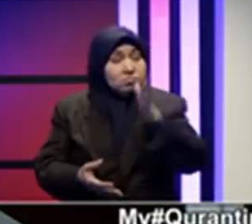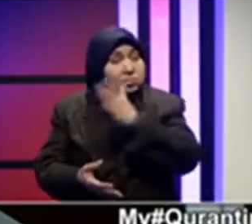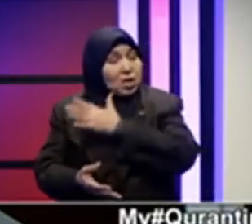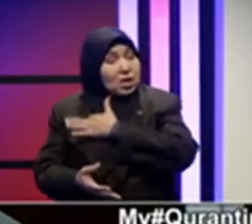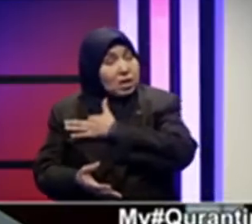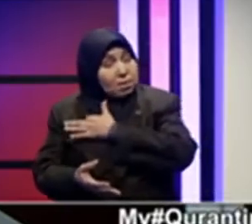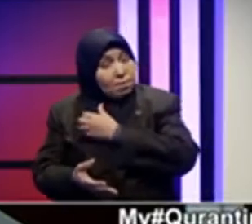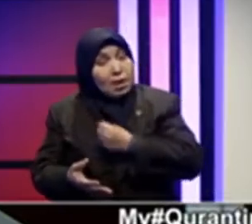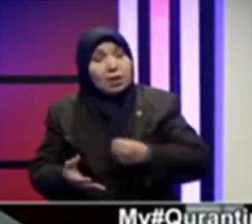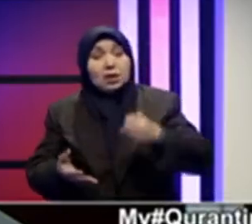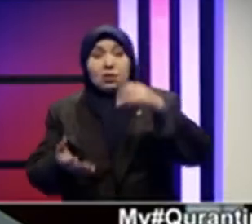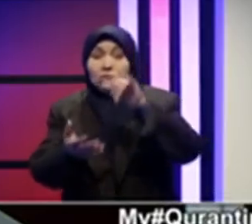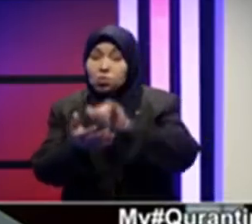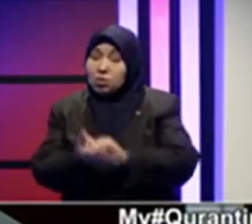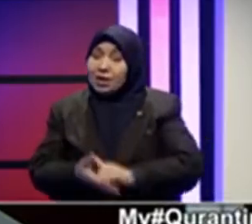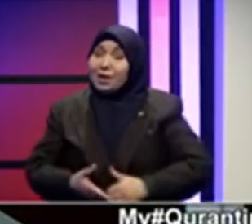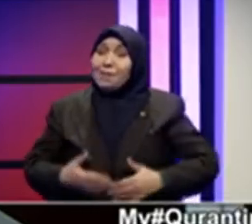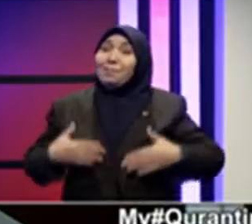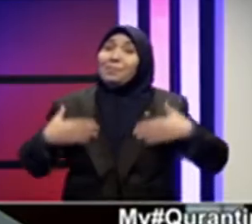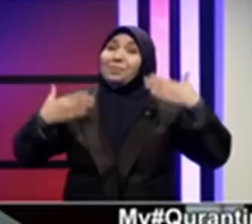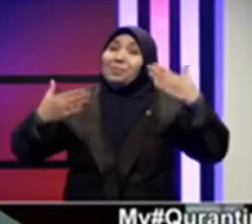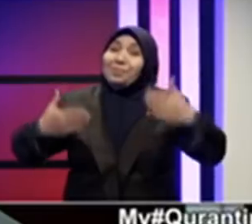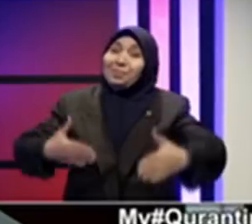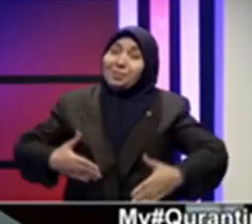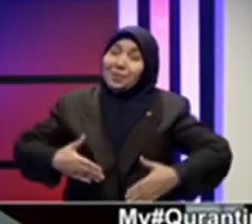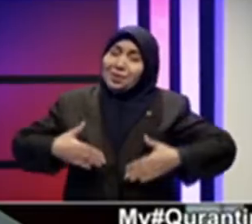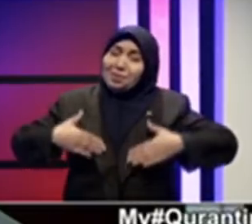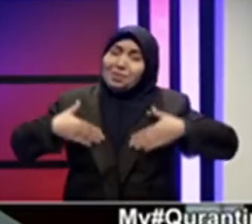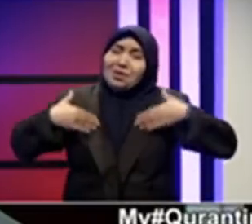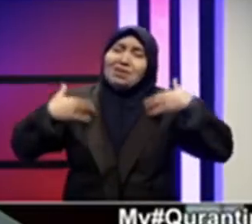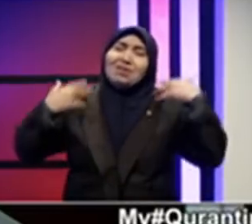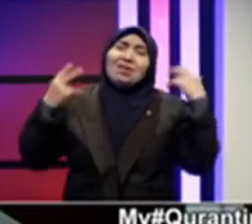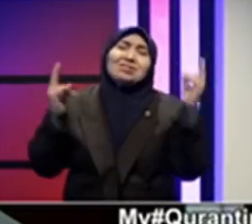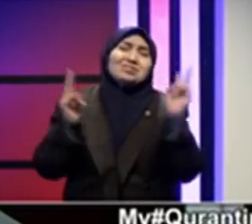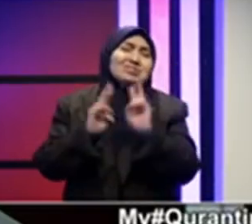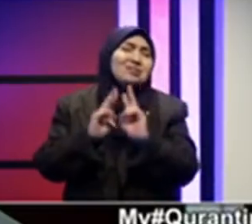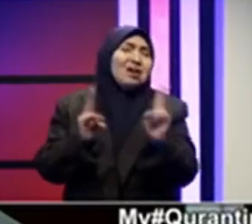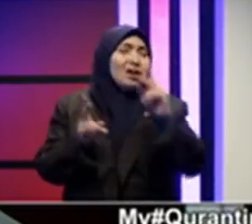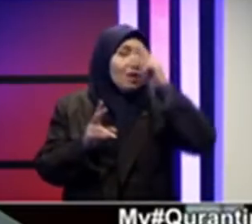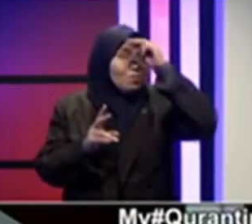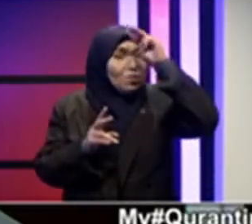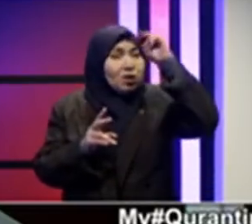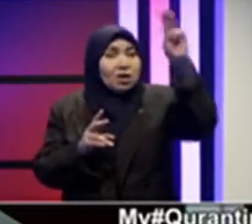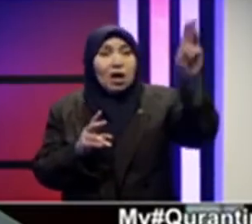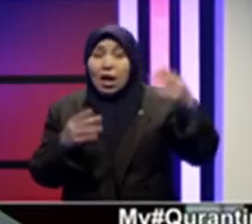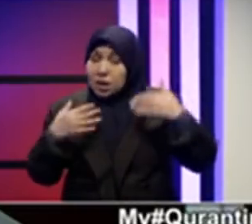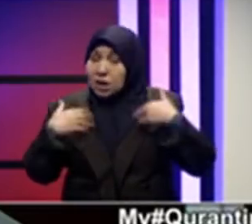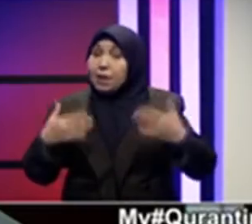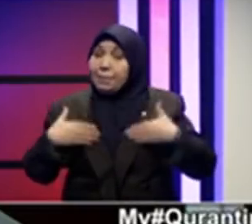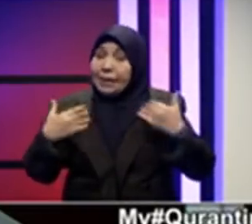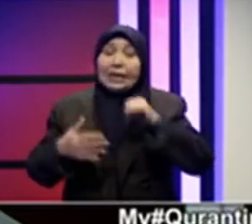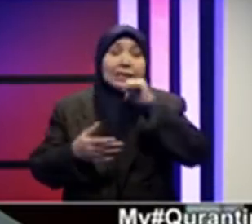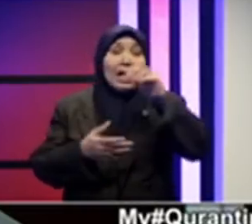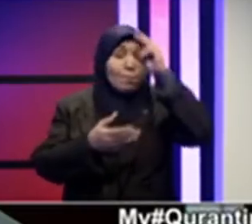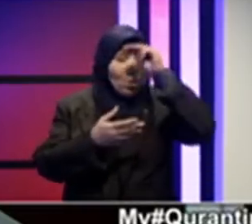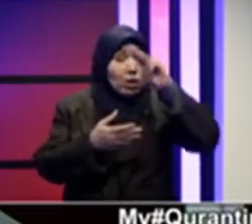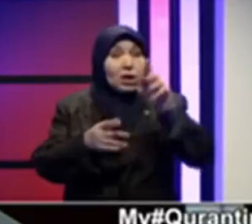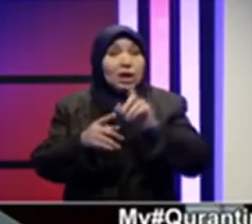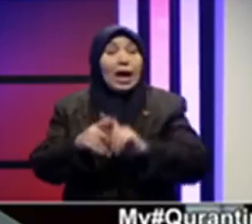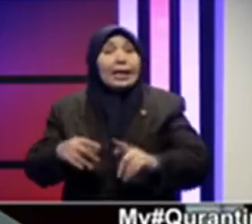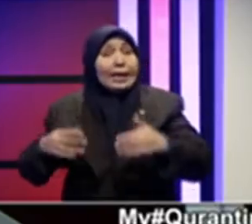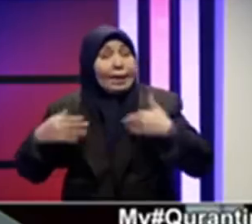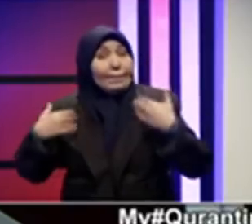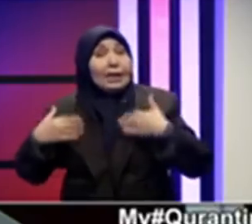maksudnya ialah gembira, maksudnya gembira yang amat mulia. Ha, dia ada gembira yang tak mulia. Gembira dapat duit tapi